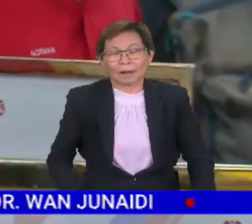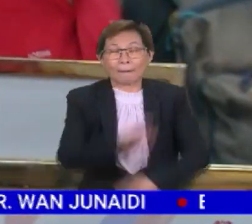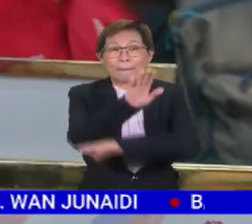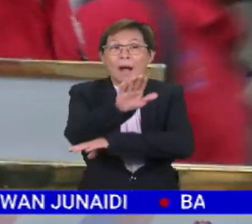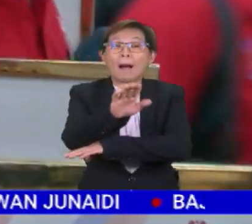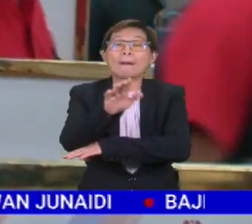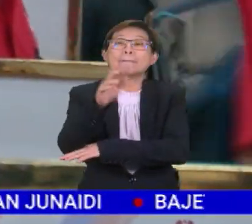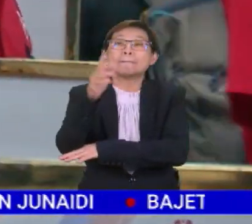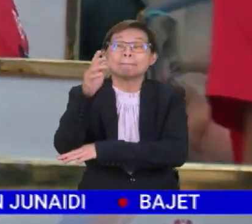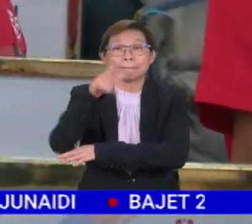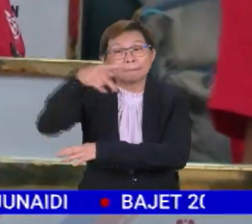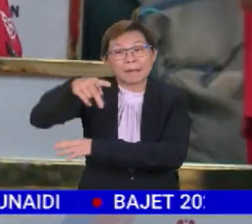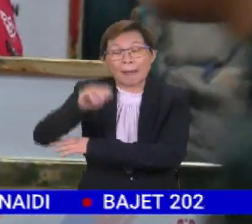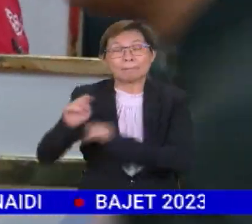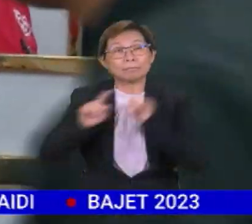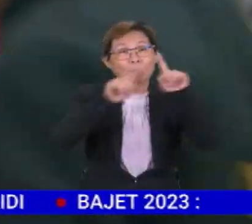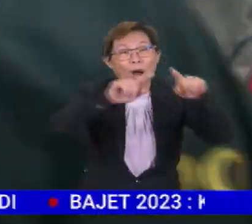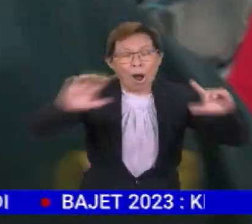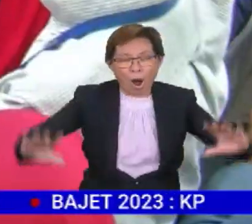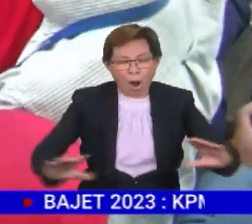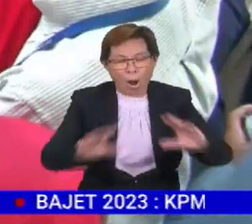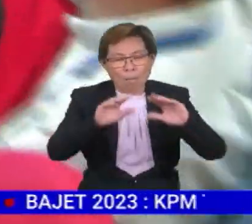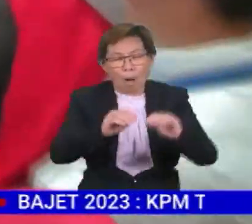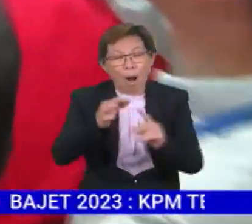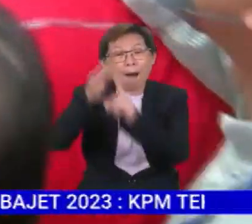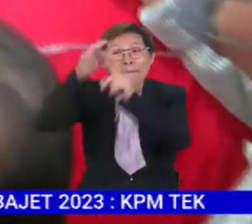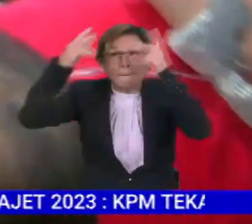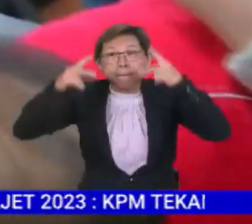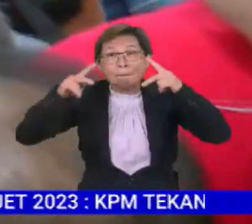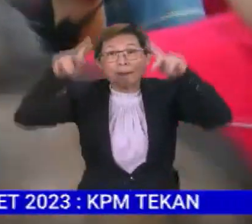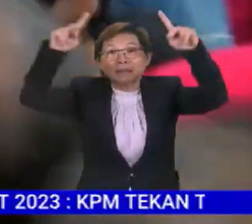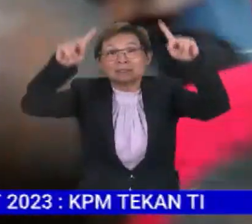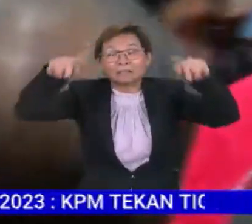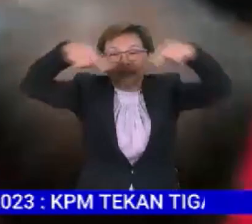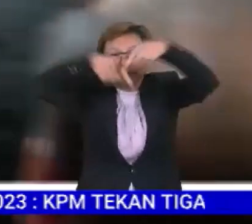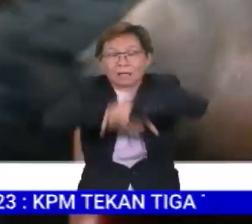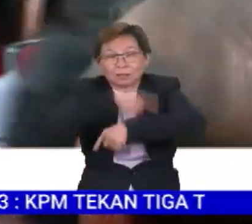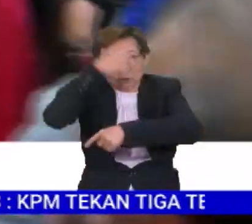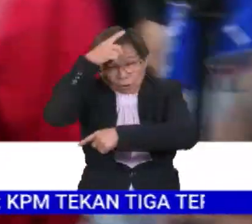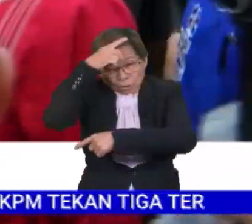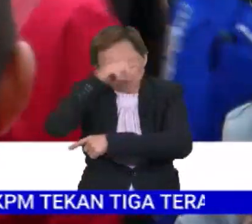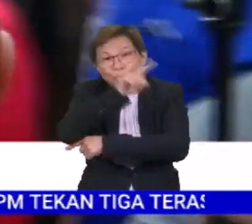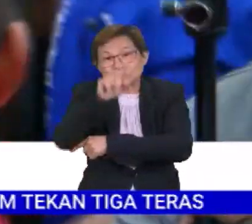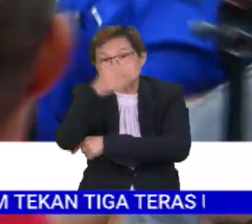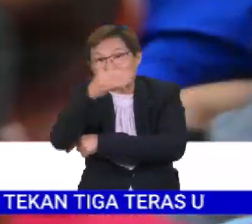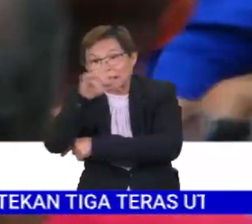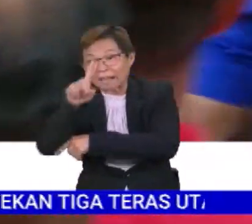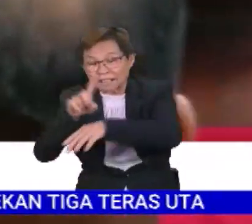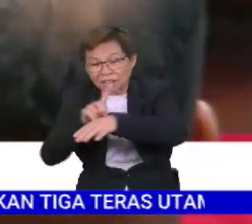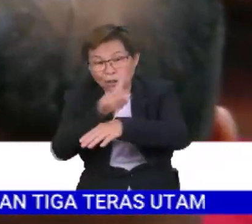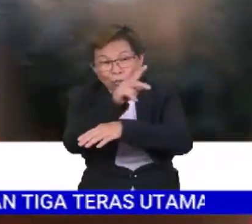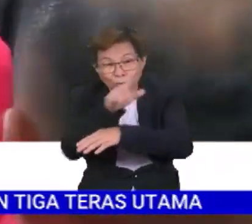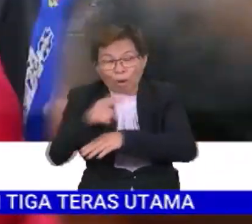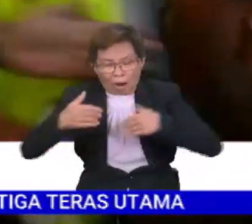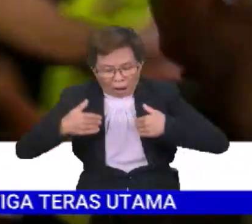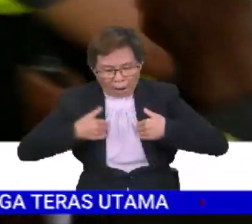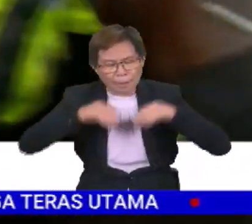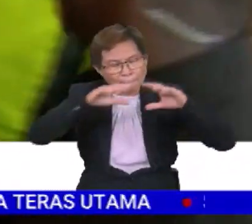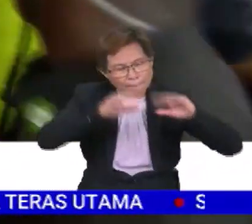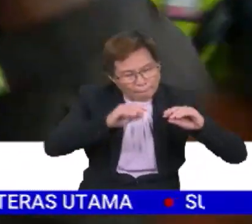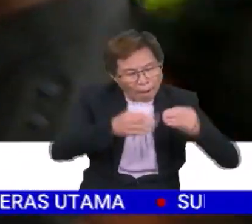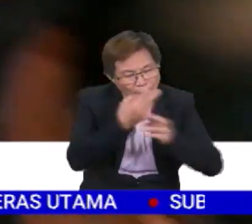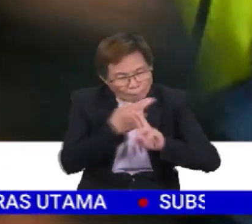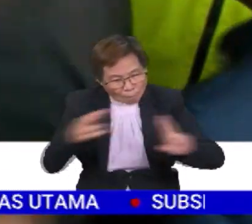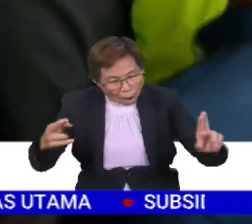Petang tadi, Perdana Menteri menghadiri perjumpaan khas bersama Presiden UMNO Datuk Seri Dr. Ahmad Zahid Hamidi di Ibu Negara. Ia diadakan sebagai